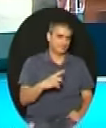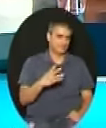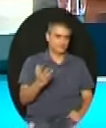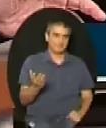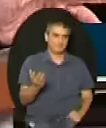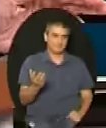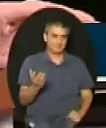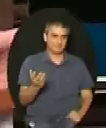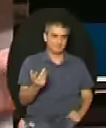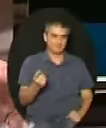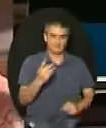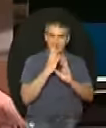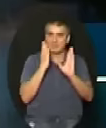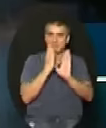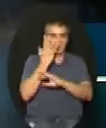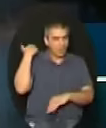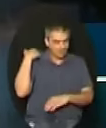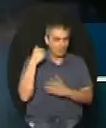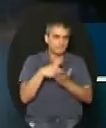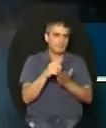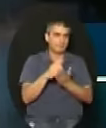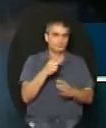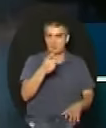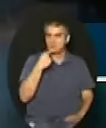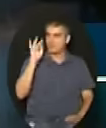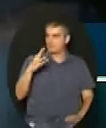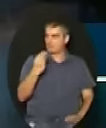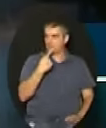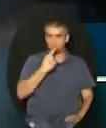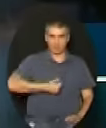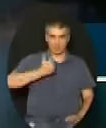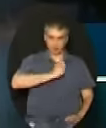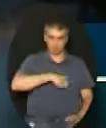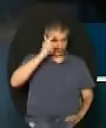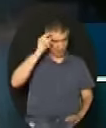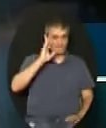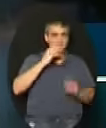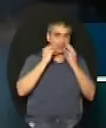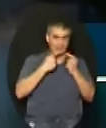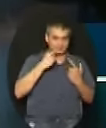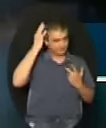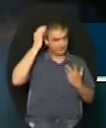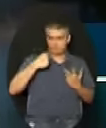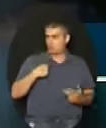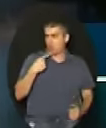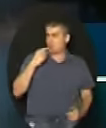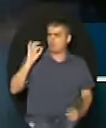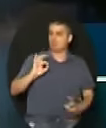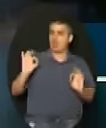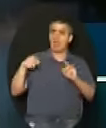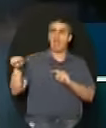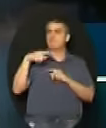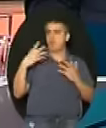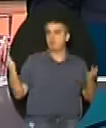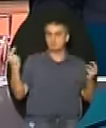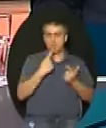בסדר. הטרור היה וישנו. אתה מגנה את הדברים של חולדאי ושל פרץ ושל סתיו שפיר? אני לא דובר של אף אחד מהם,